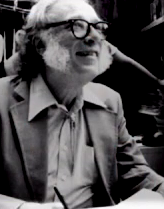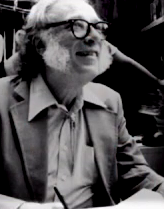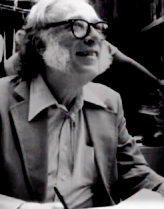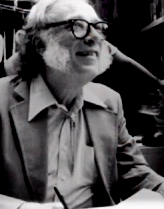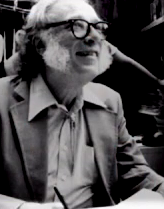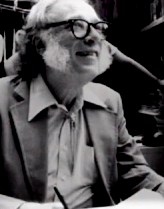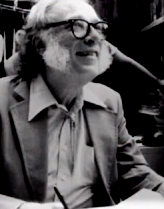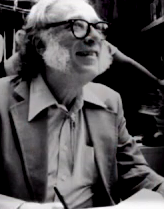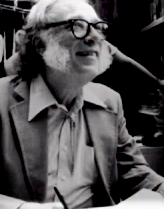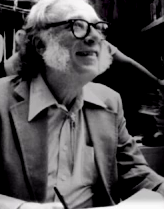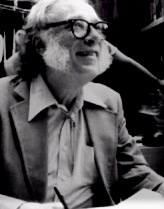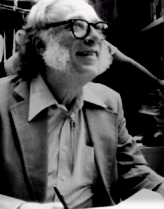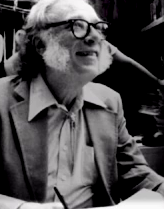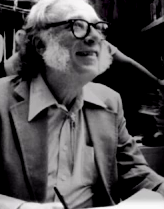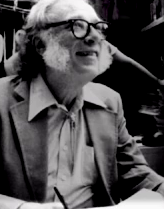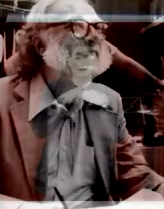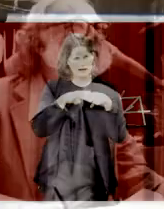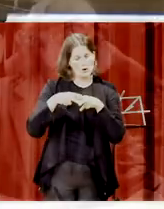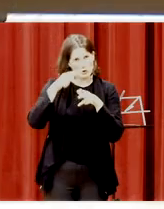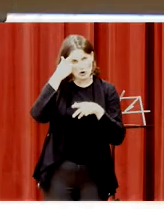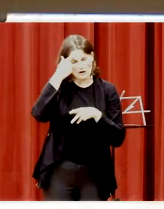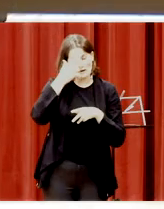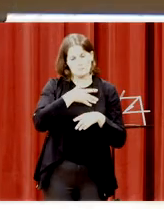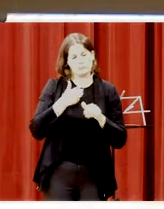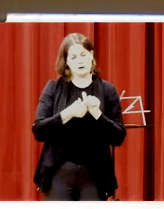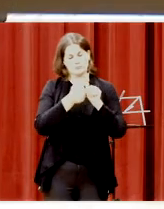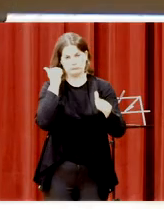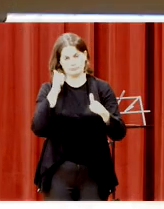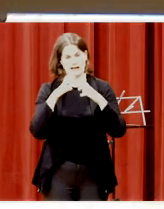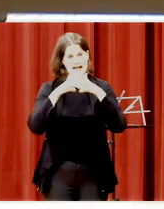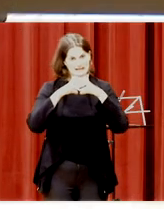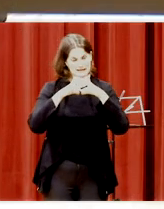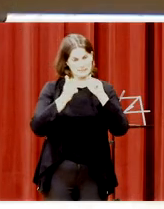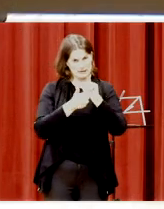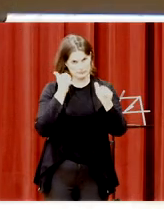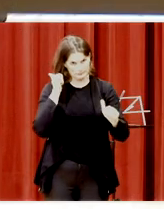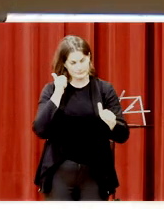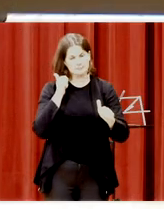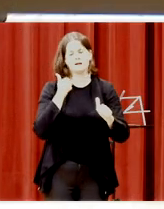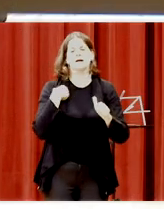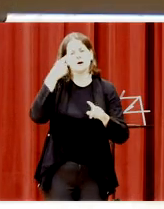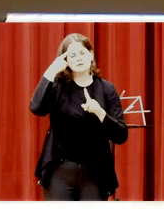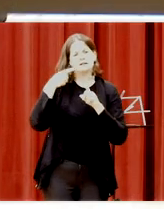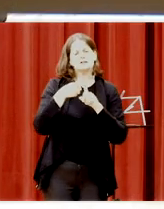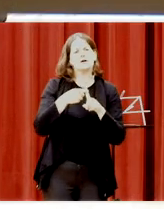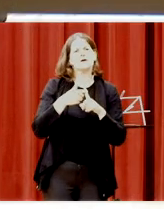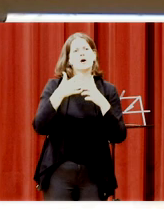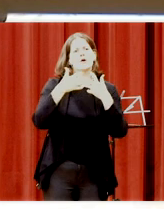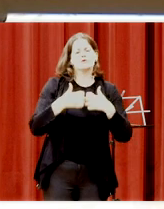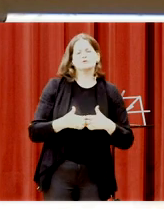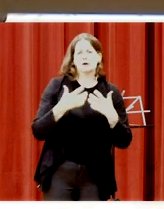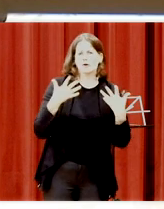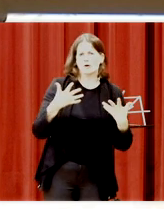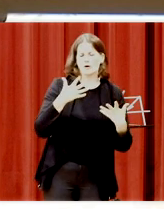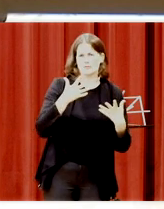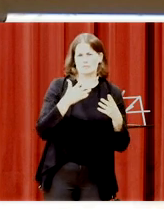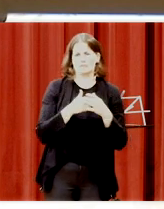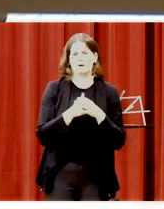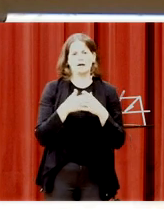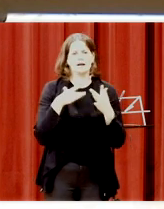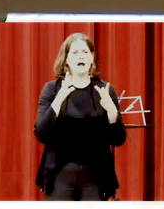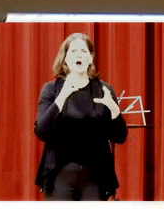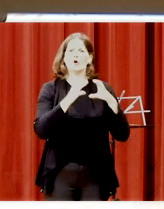el cervell, com trasllada la comunicació via neurones, doncs anem a crear les xarxes neuronals. Xarxes neuronals que en